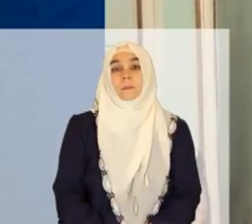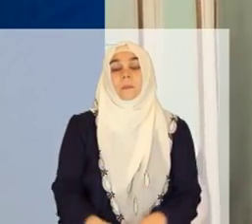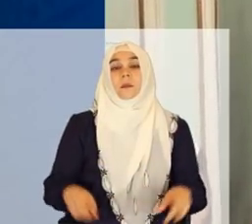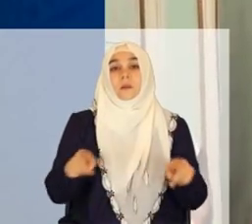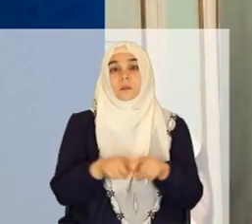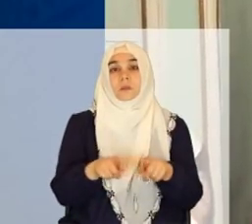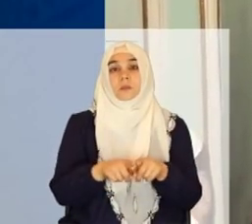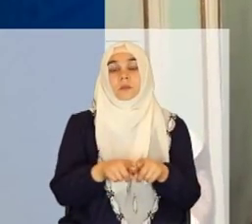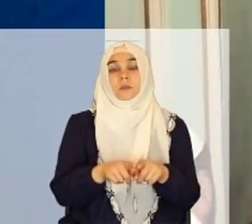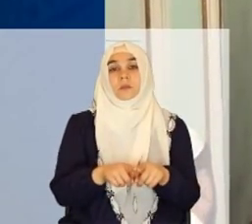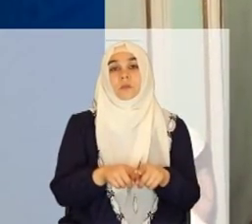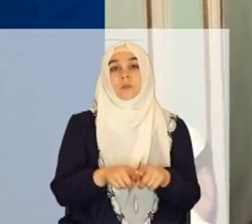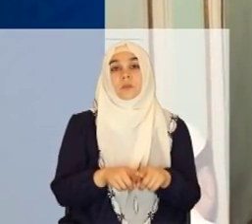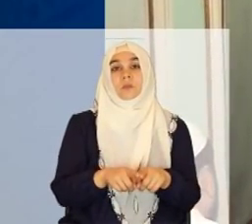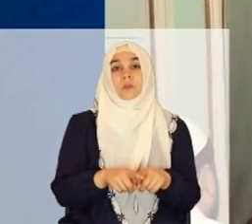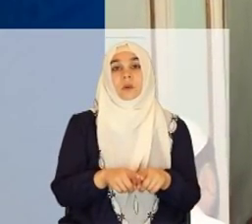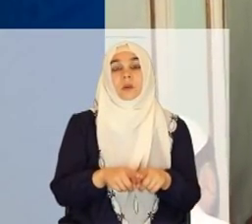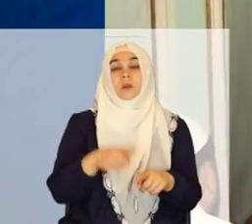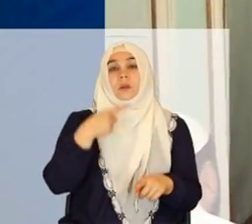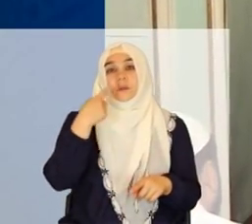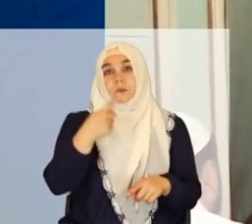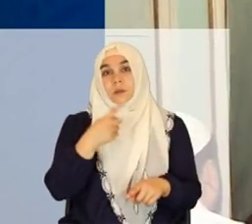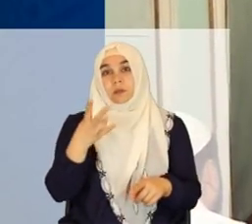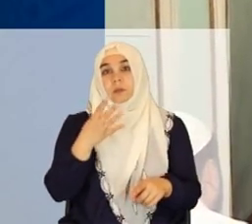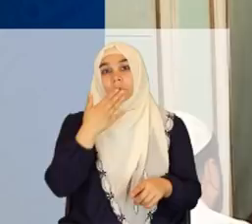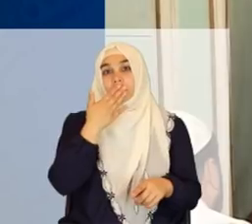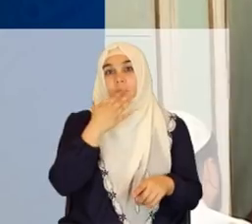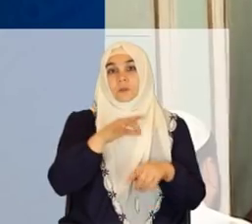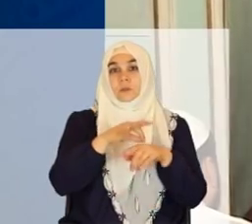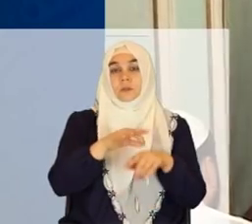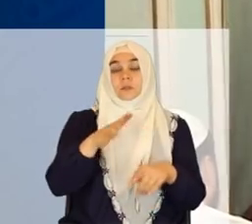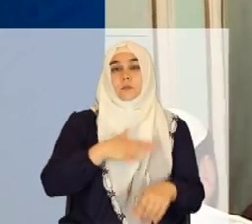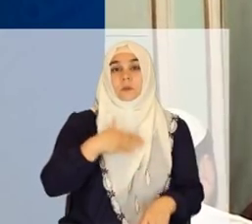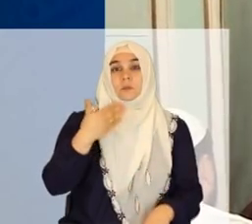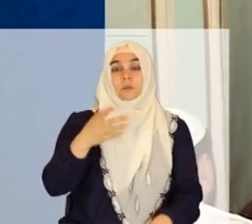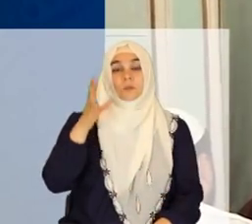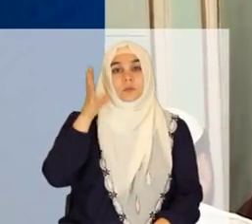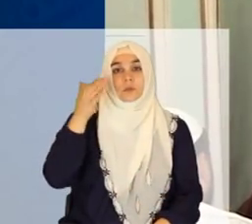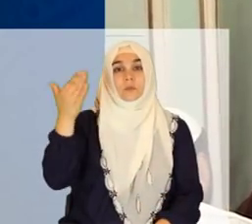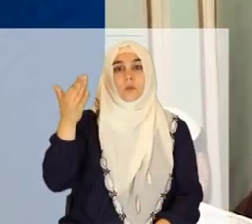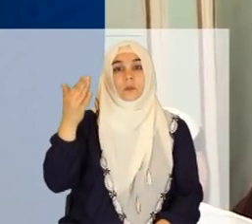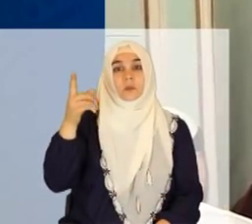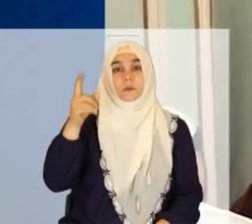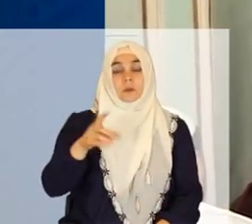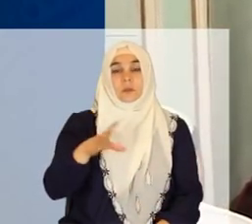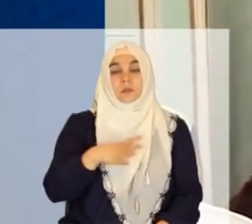Mana shu darajada. Demak, mana shu yo'l bilan roza siz bilan biz mo'min musulmonlarni